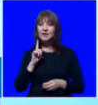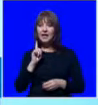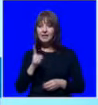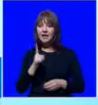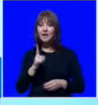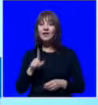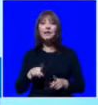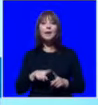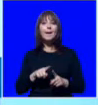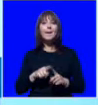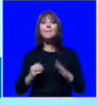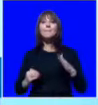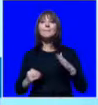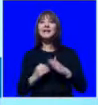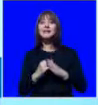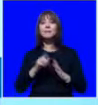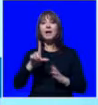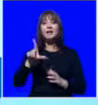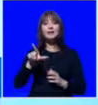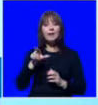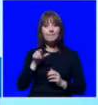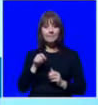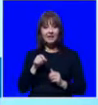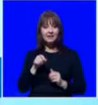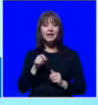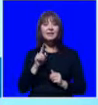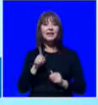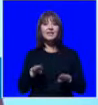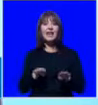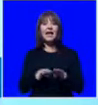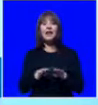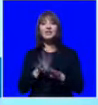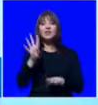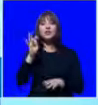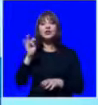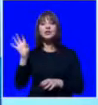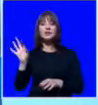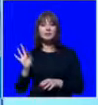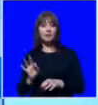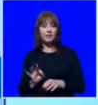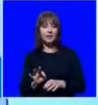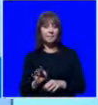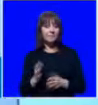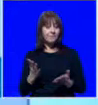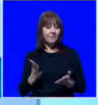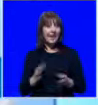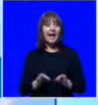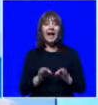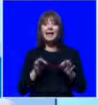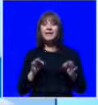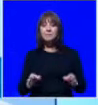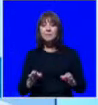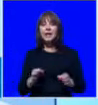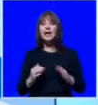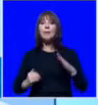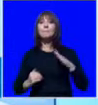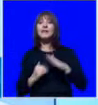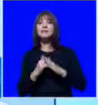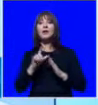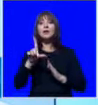максималната пенсия трябва да бъде равна на 40% от максималния осигурителен доход. И тъй като размера на максималната пенсия по някакъв